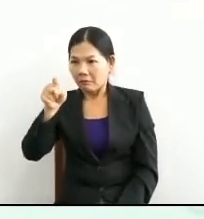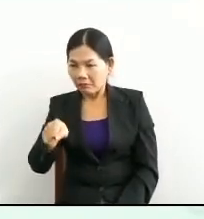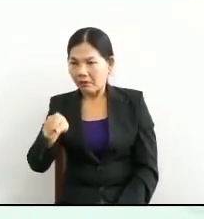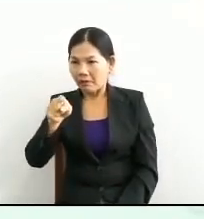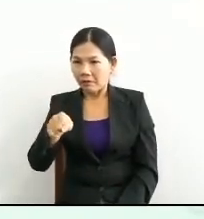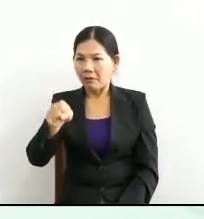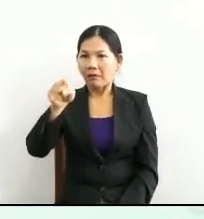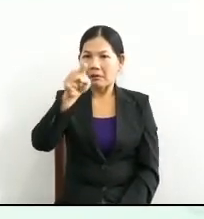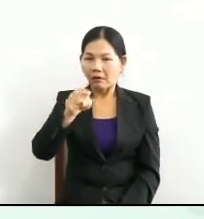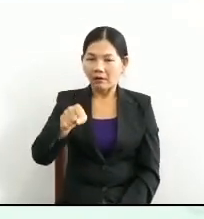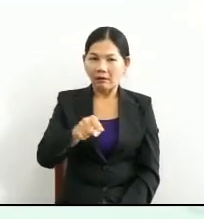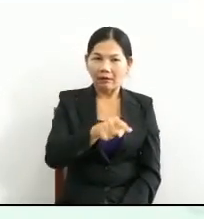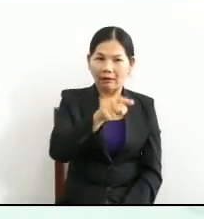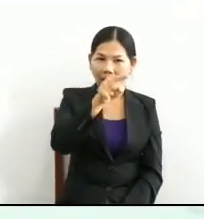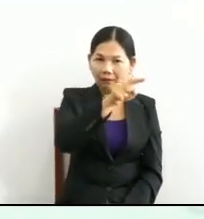nế